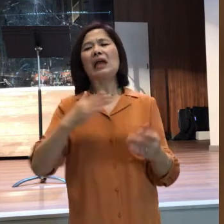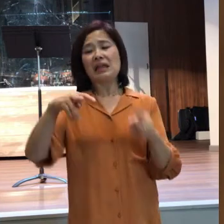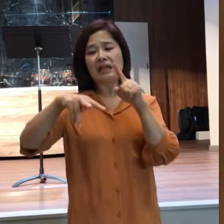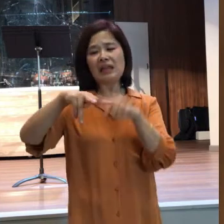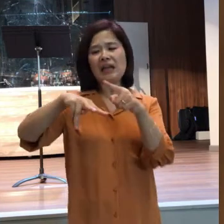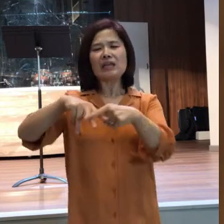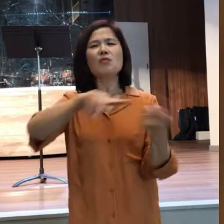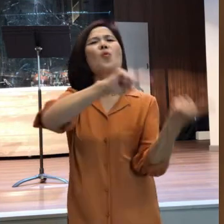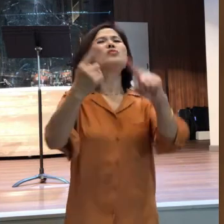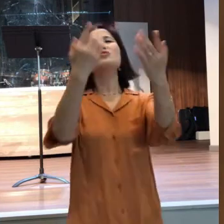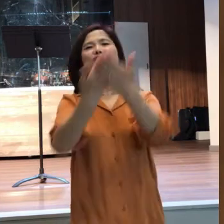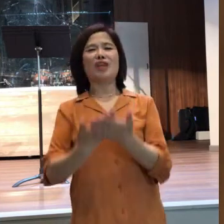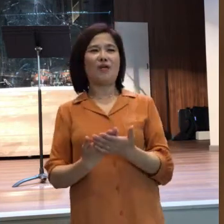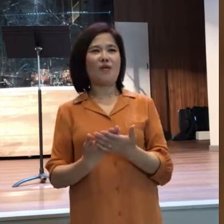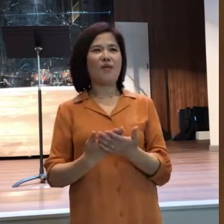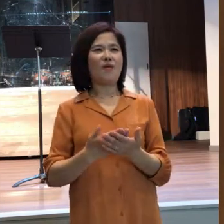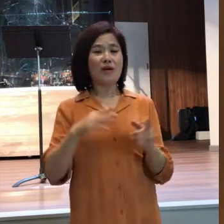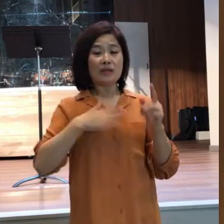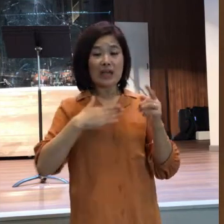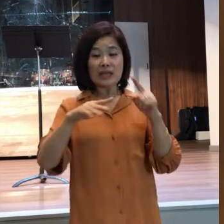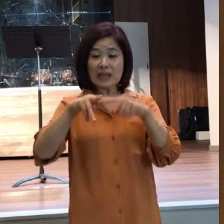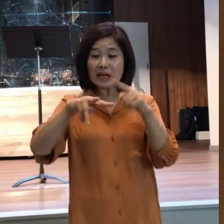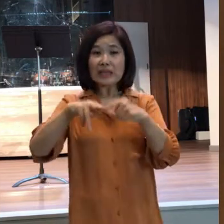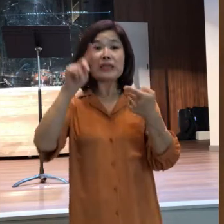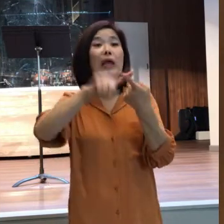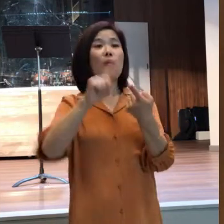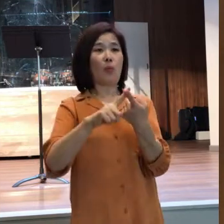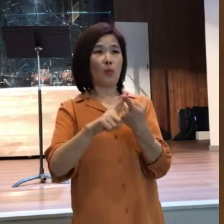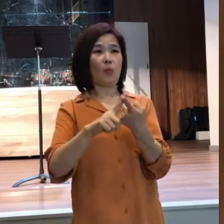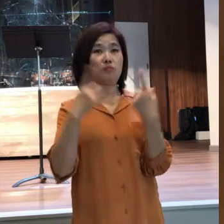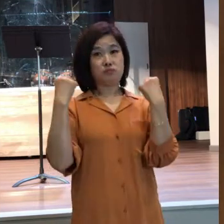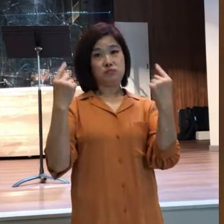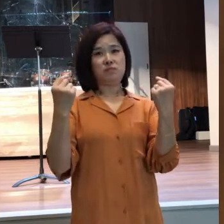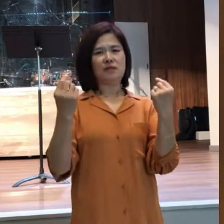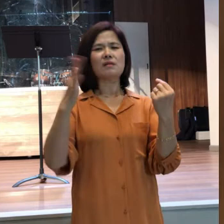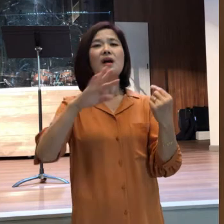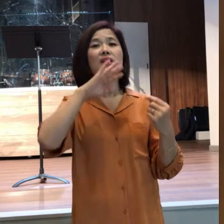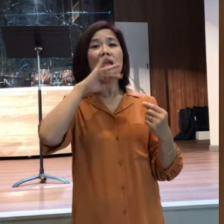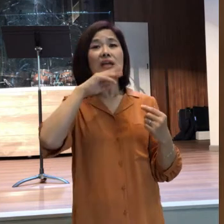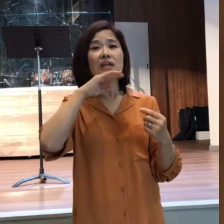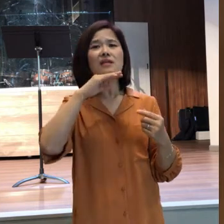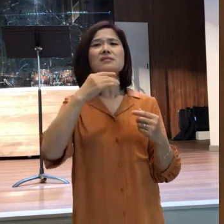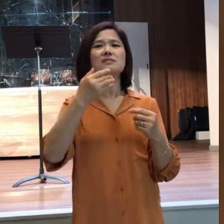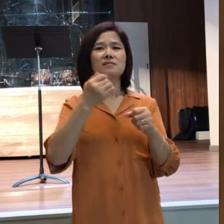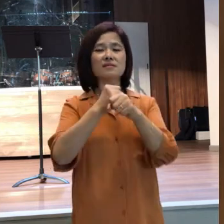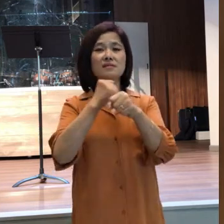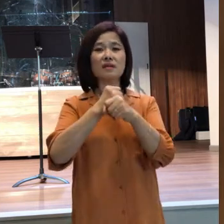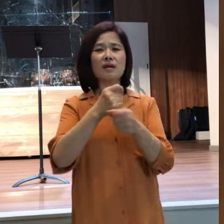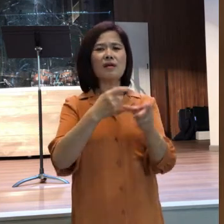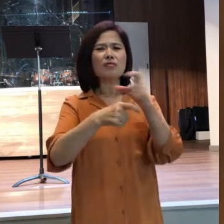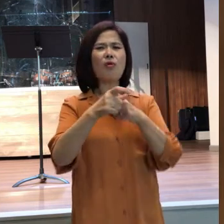고쳐주세요였어요. 근데 내 다리는 그대로 있어요. 이제 나이가 드니까 장애가 점점 심해져요.